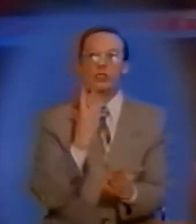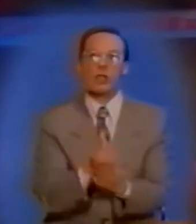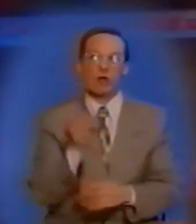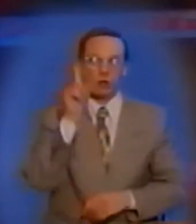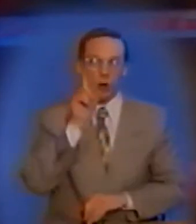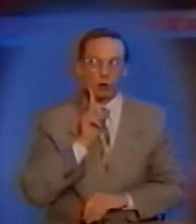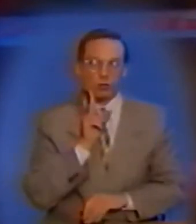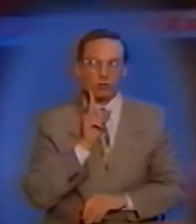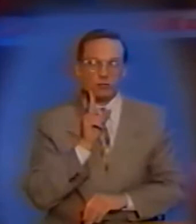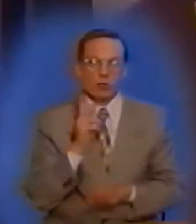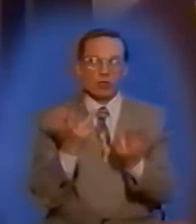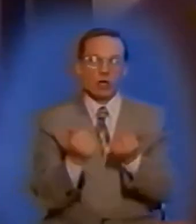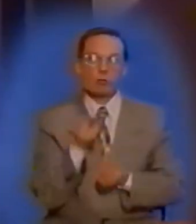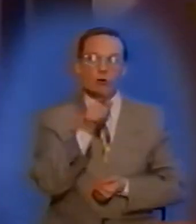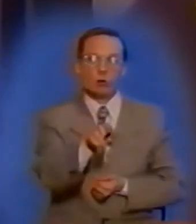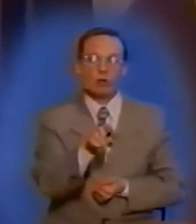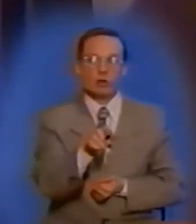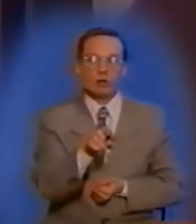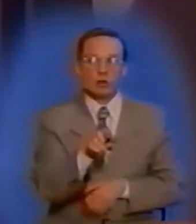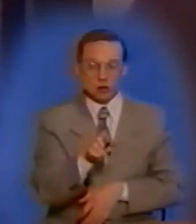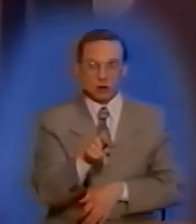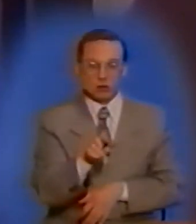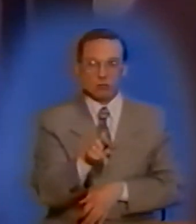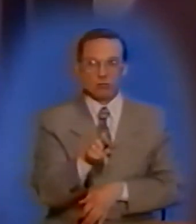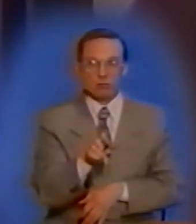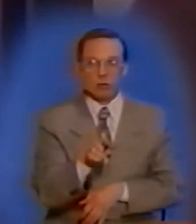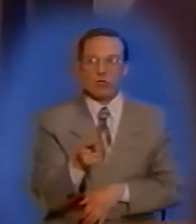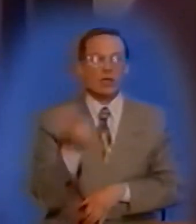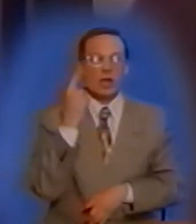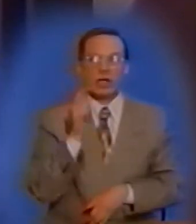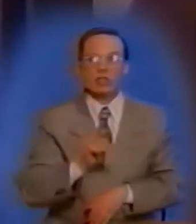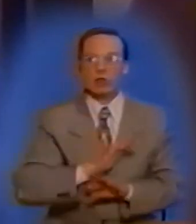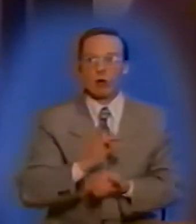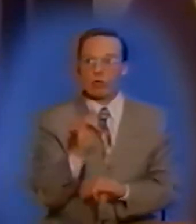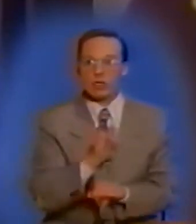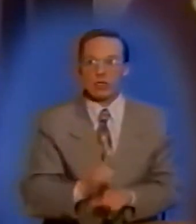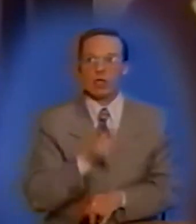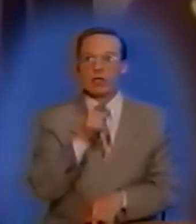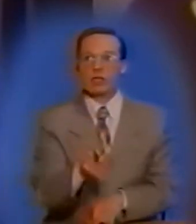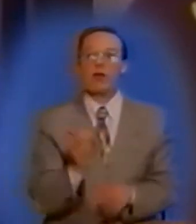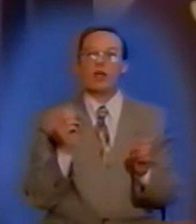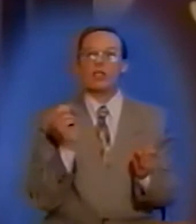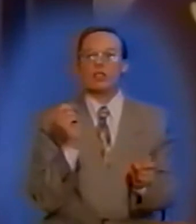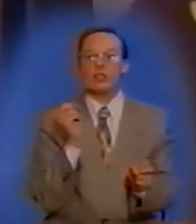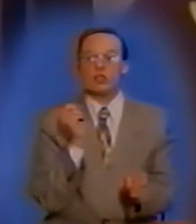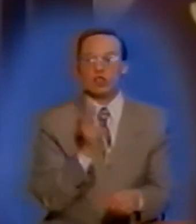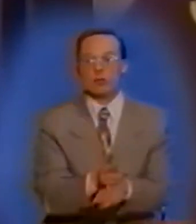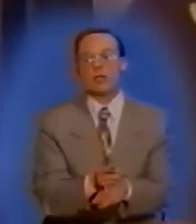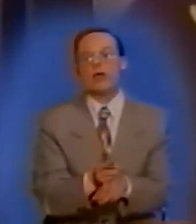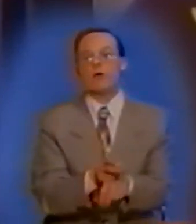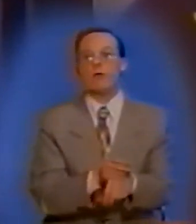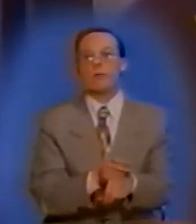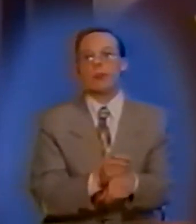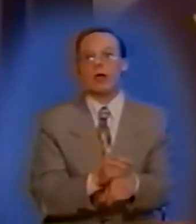norų. Nu taip, tu įstaniškai neįrodysi. Neįrodysi, kad tave išmetė arba atleido dėl to, kad tu įsigės,